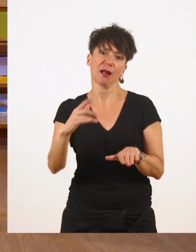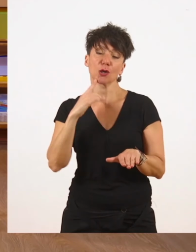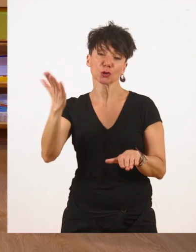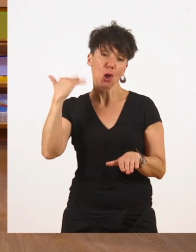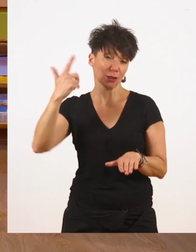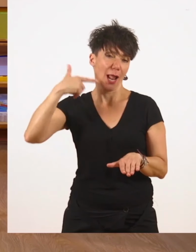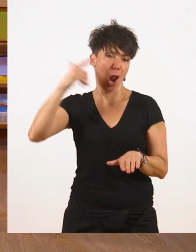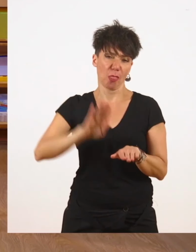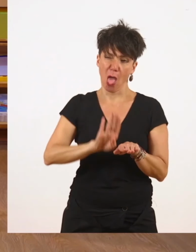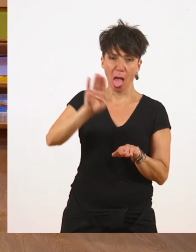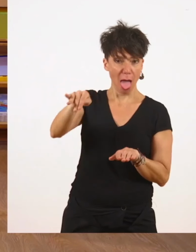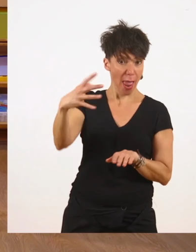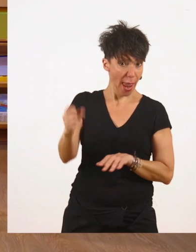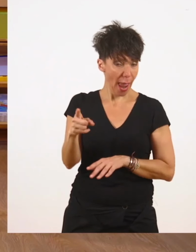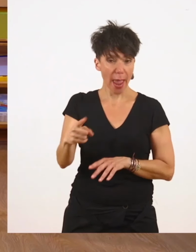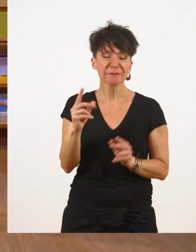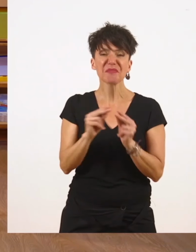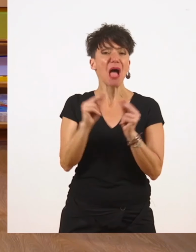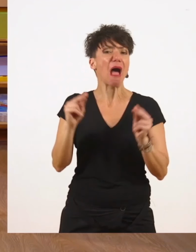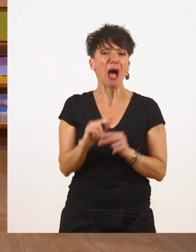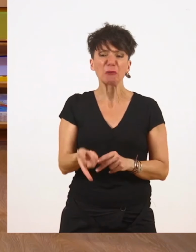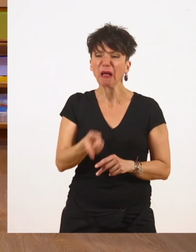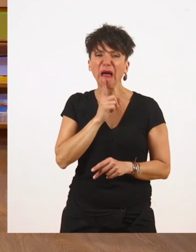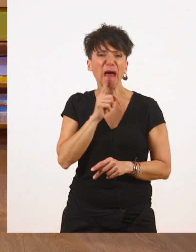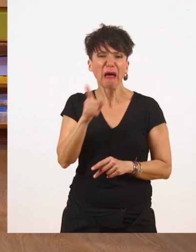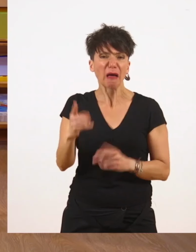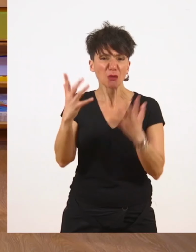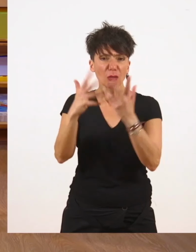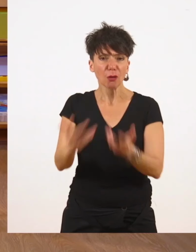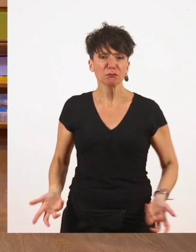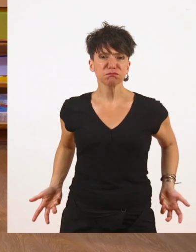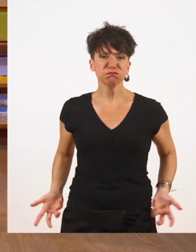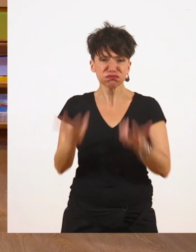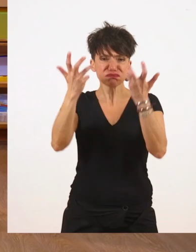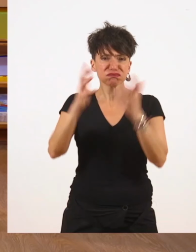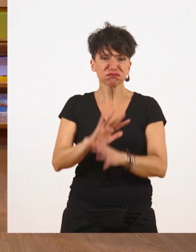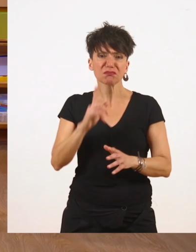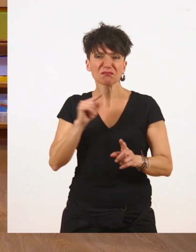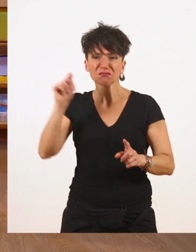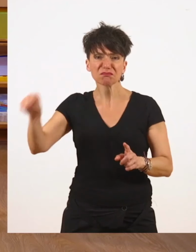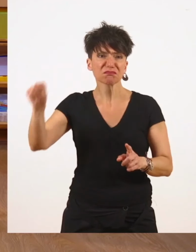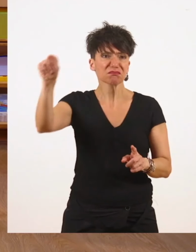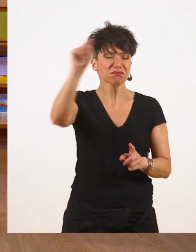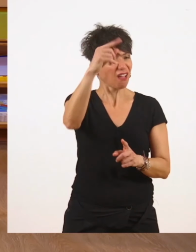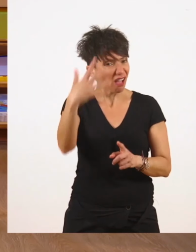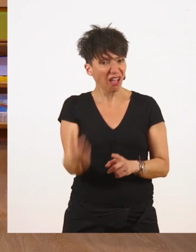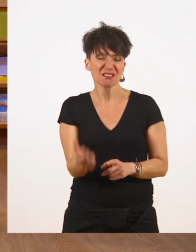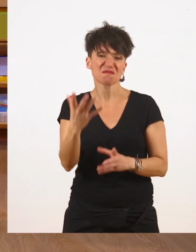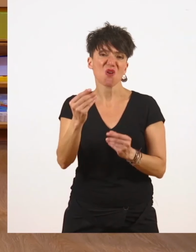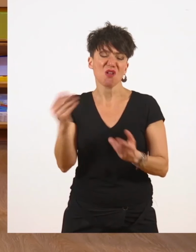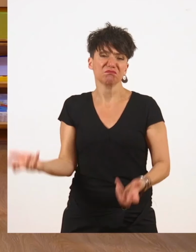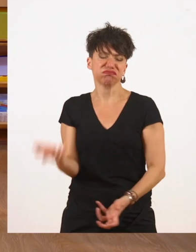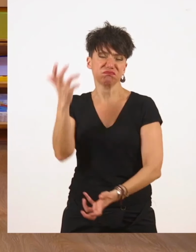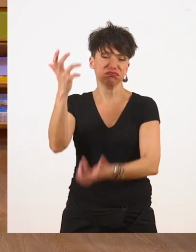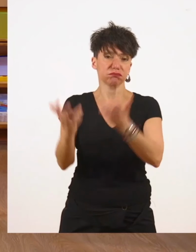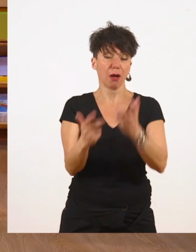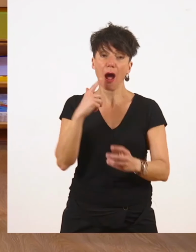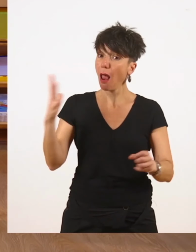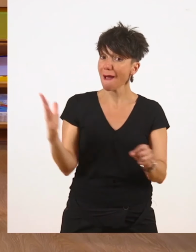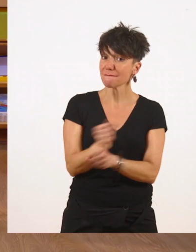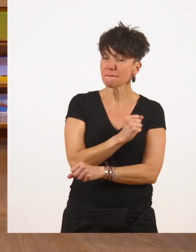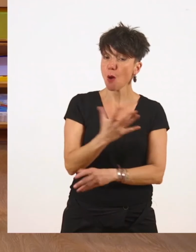τότε πόλης. Σύντομα, δυστυχώς, το θέατρο κάκε ολοσχερός, την ίδια τύχη θα δείτε ότι είχαν κι άλλα θέατρα, όμως ήταν τόσο μεγάλη επιτυχία του